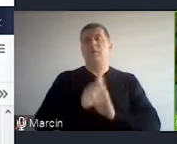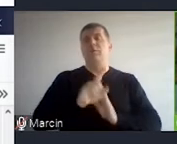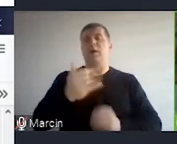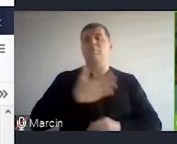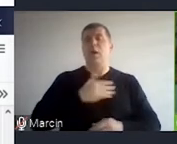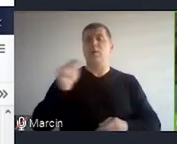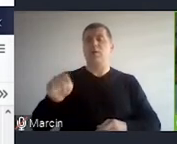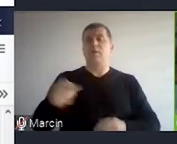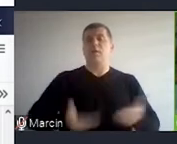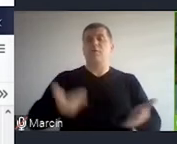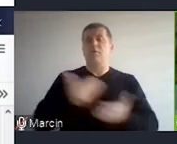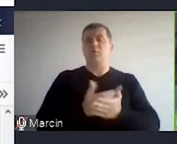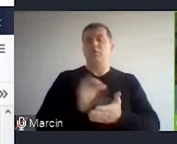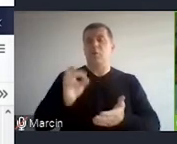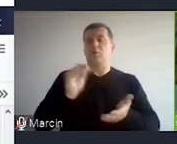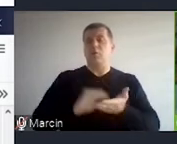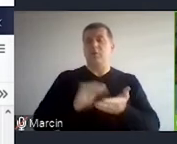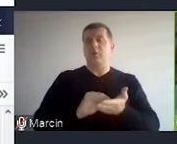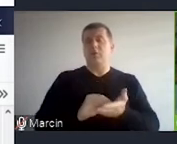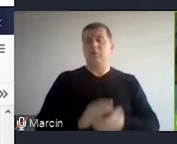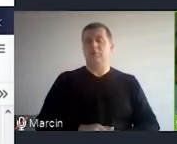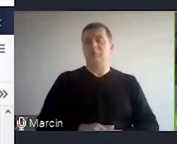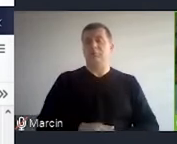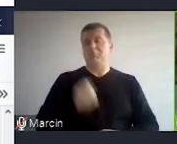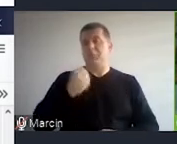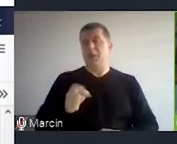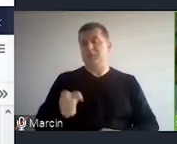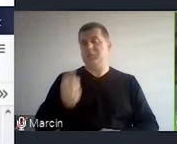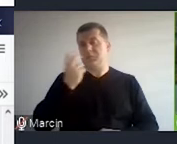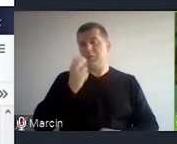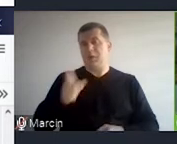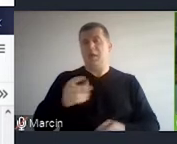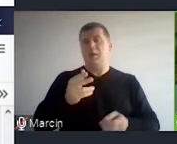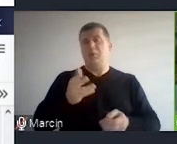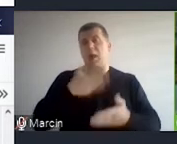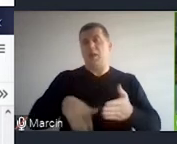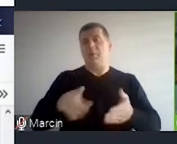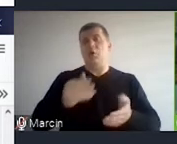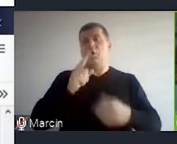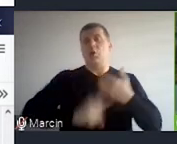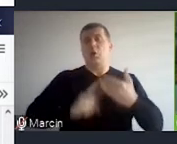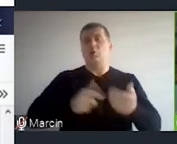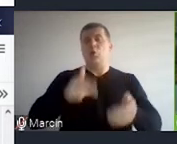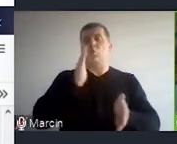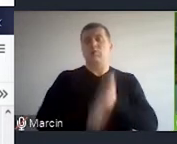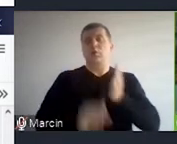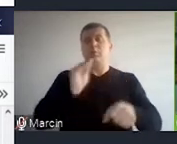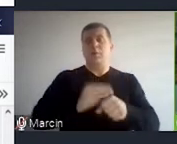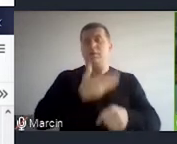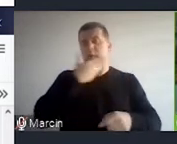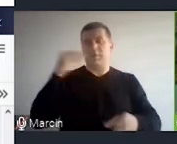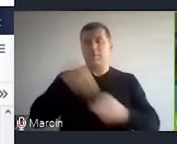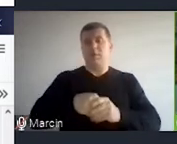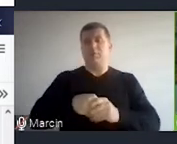o dofinansowanie. To bardzo charakterystyczny element rozliczania uproszczonych metod. Nie ma w ramach